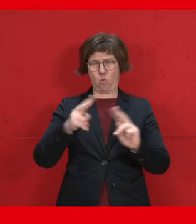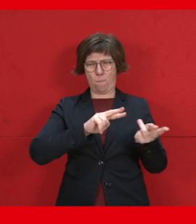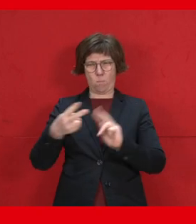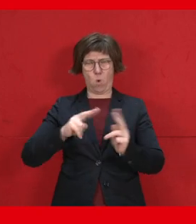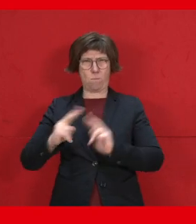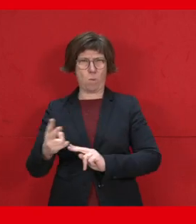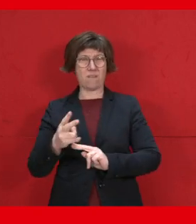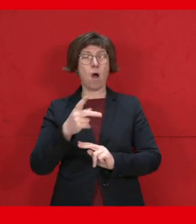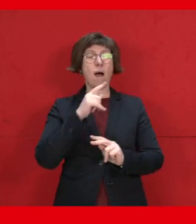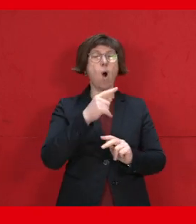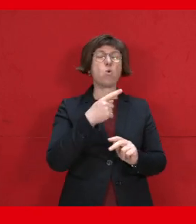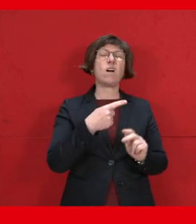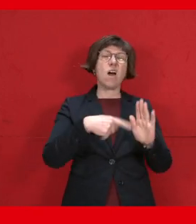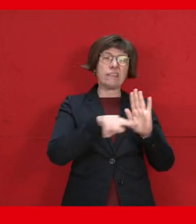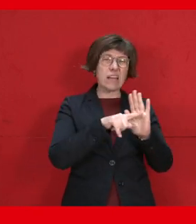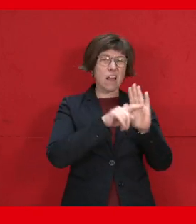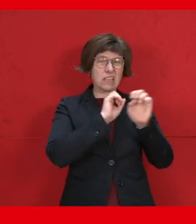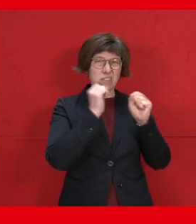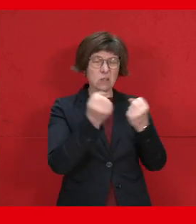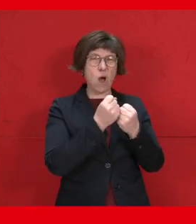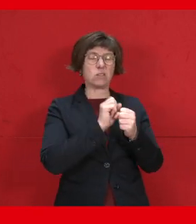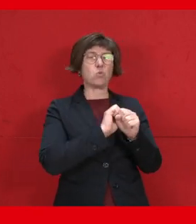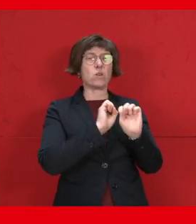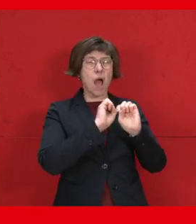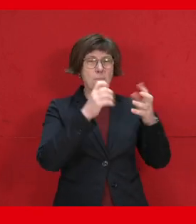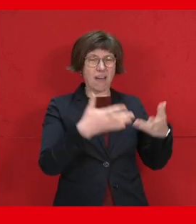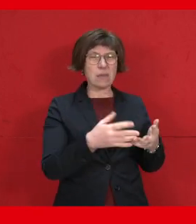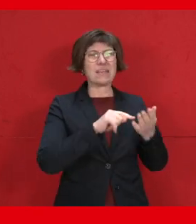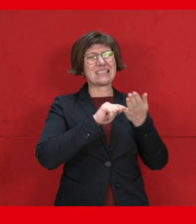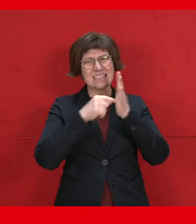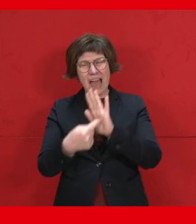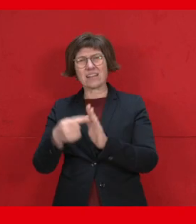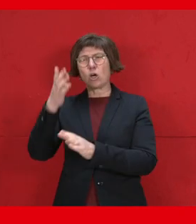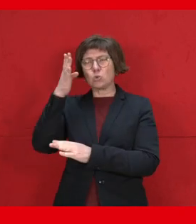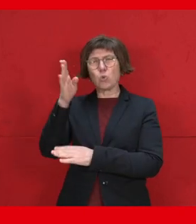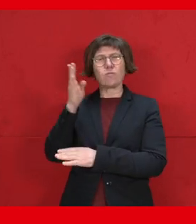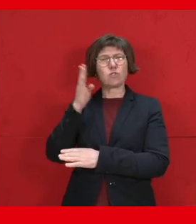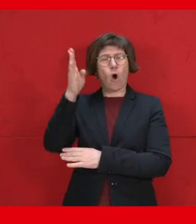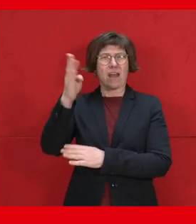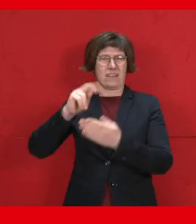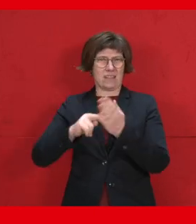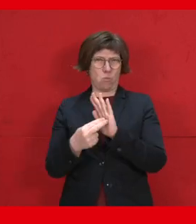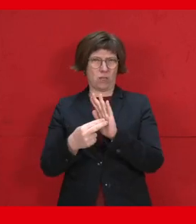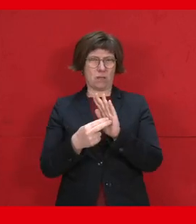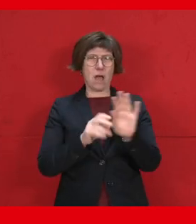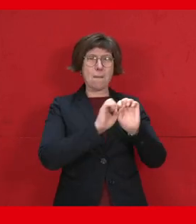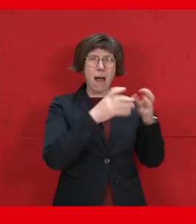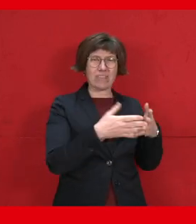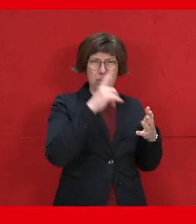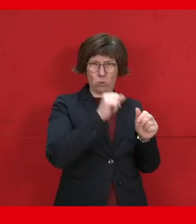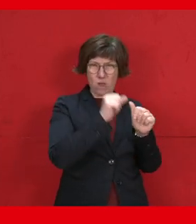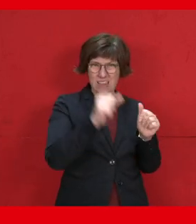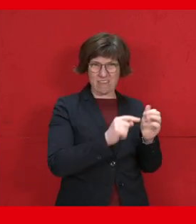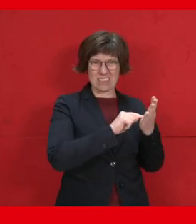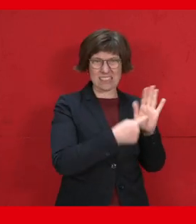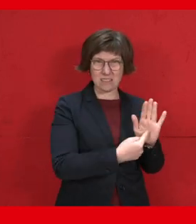stecken Missionen für eine gute, verantwortungsvolle, zukunftsorientierte Politik. Diese Pandemie hat nicht nur Defizite aufgedeckt, die hat